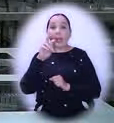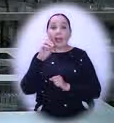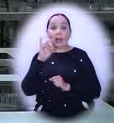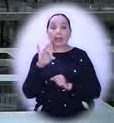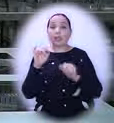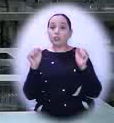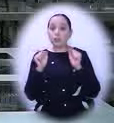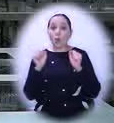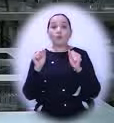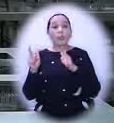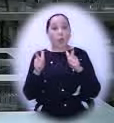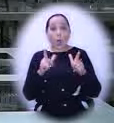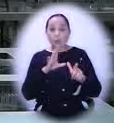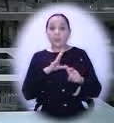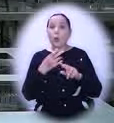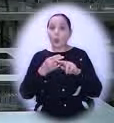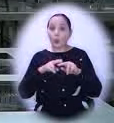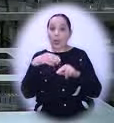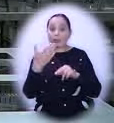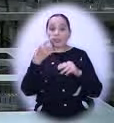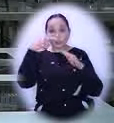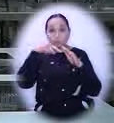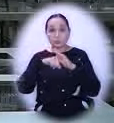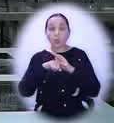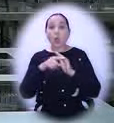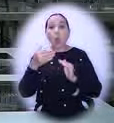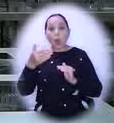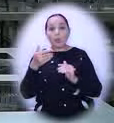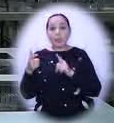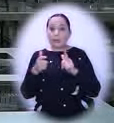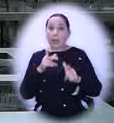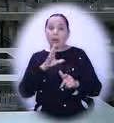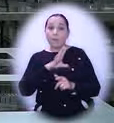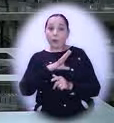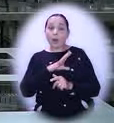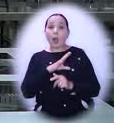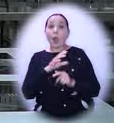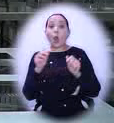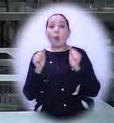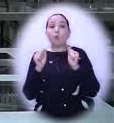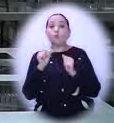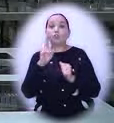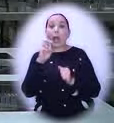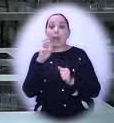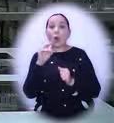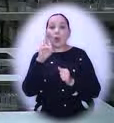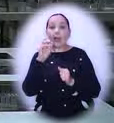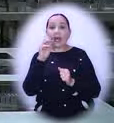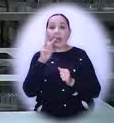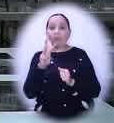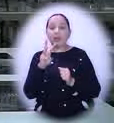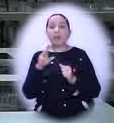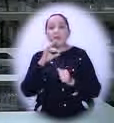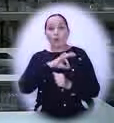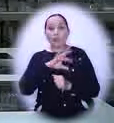Eklerlarimiz sovib ham oldi va bularni ichiga oldindan tayyorlab olingan muzqaymoqli kremdan